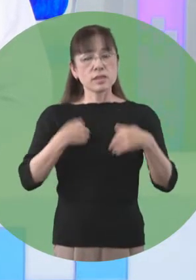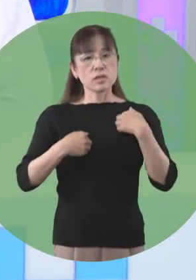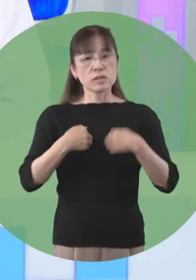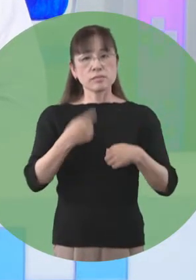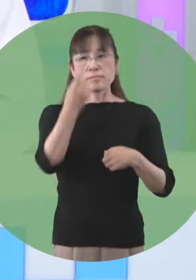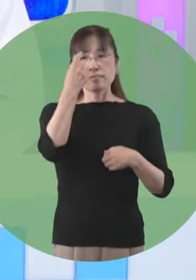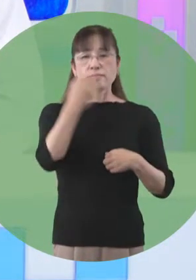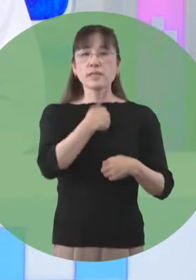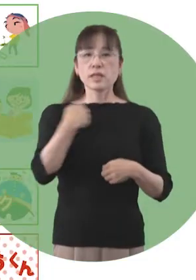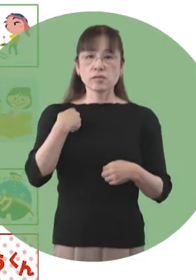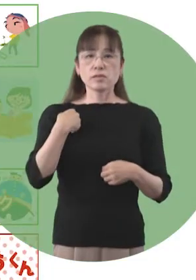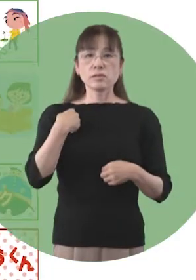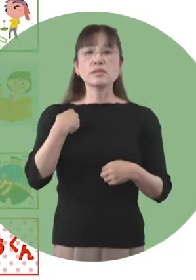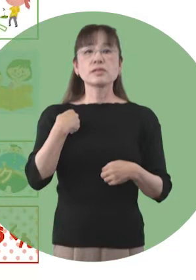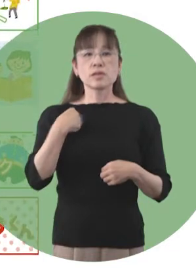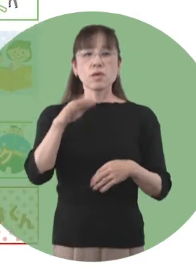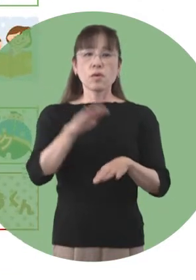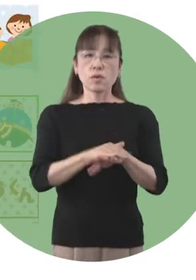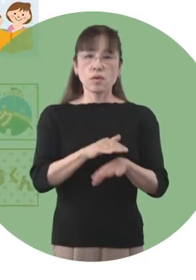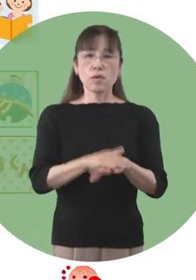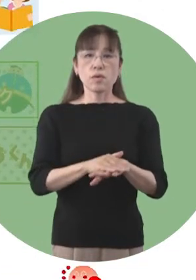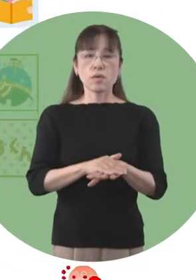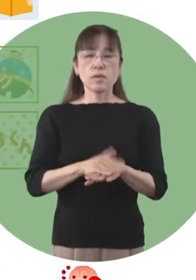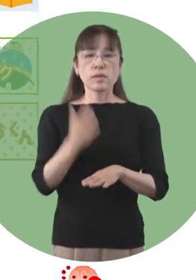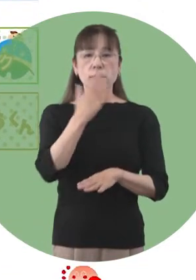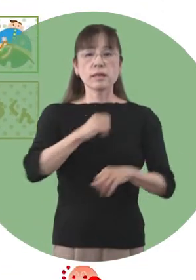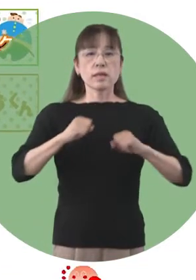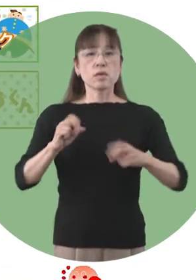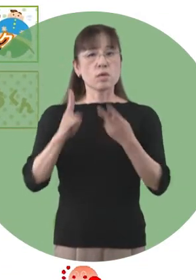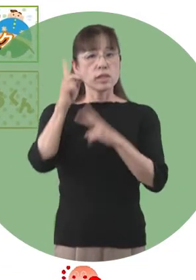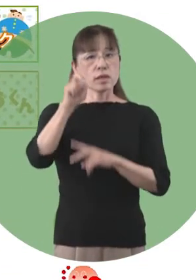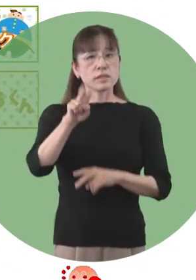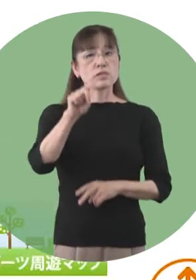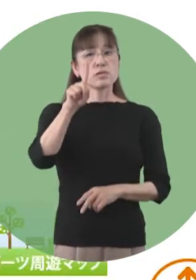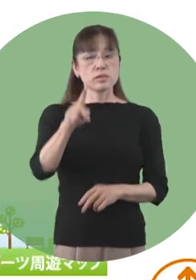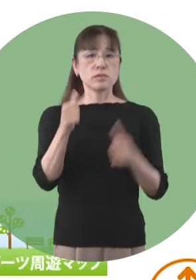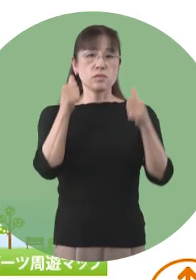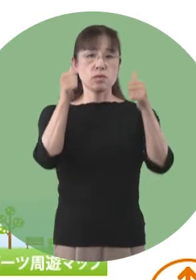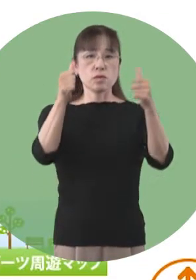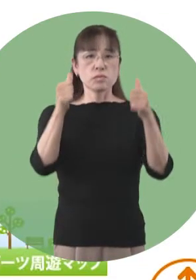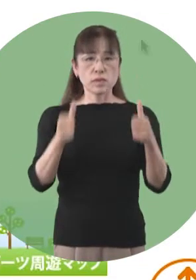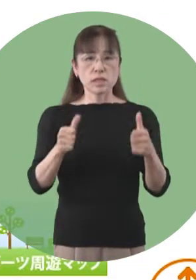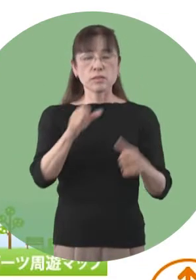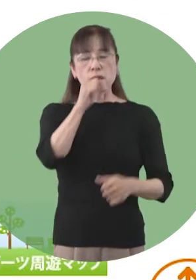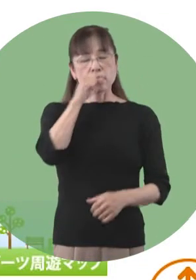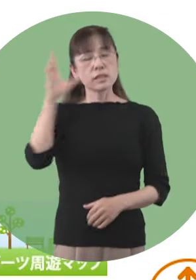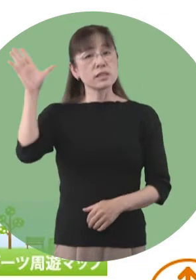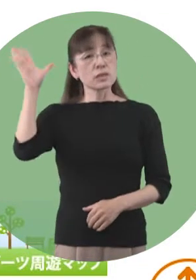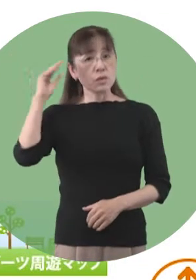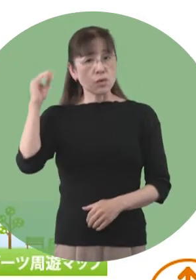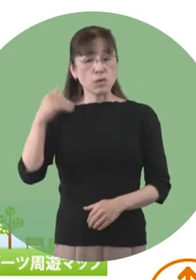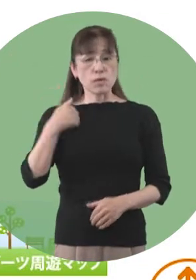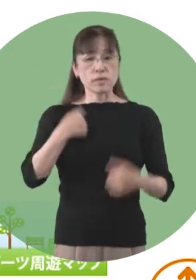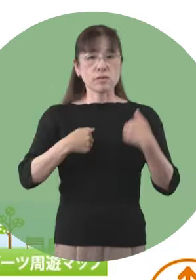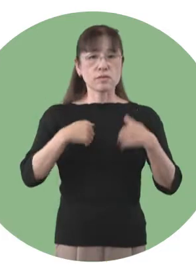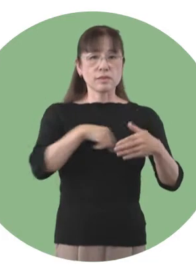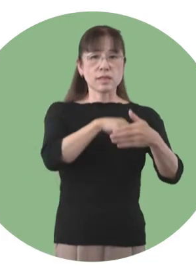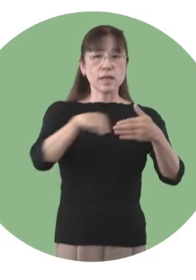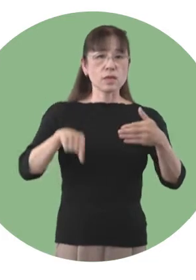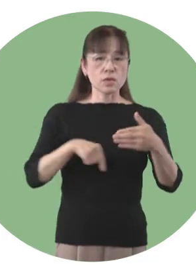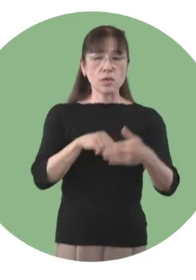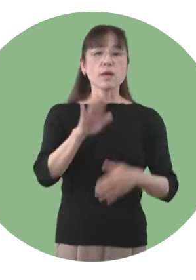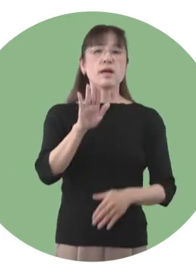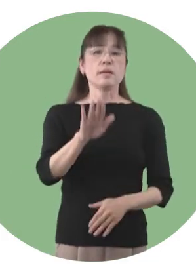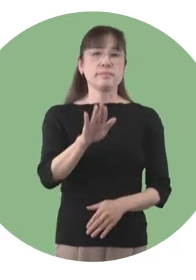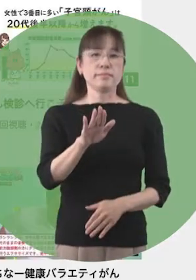びたいという方に、健康沖縄21のホームページではためになる情報や楽しいコンテンツが充実し